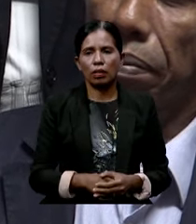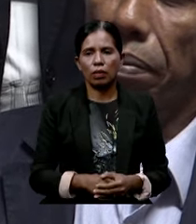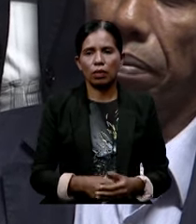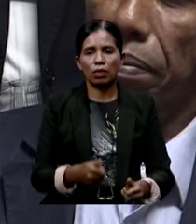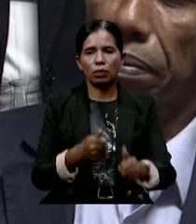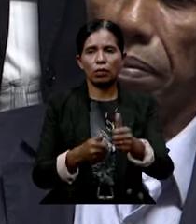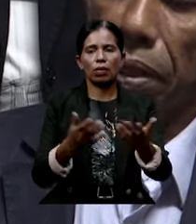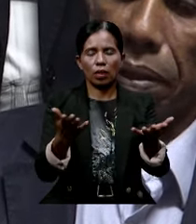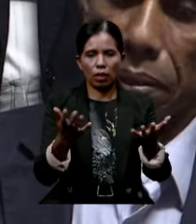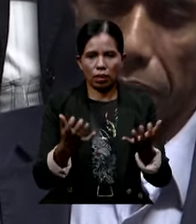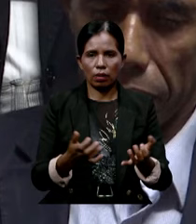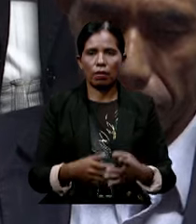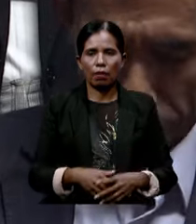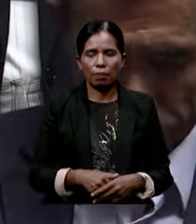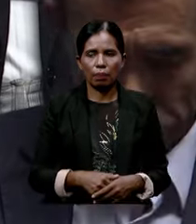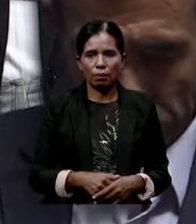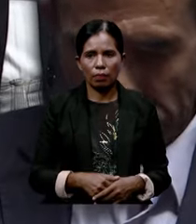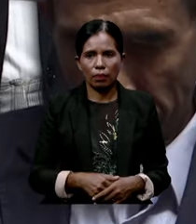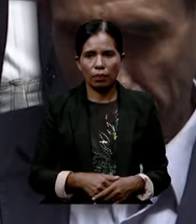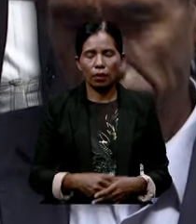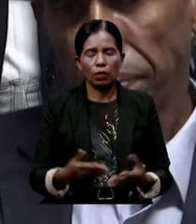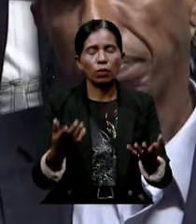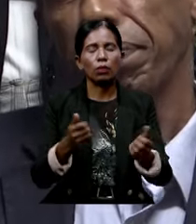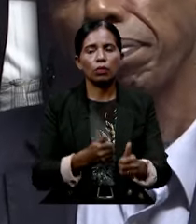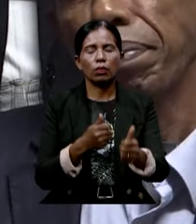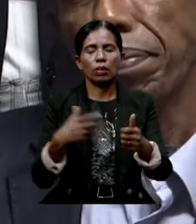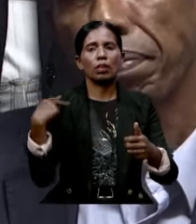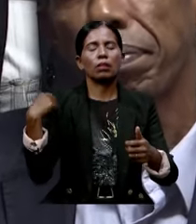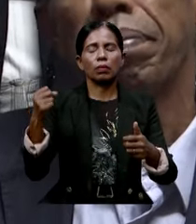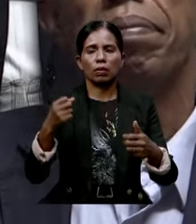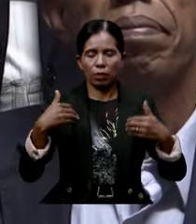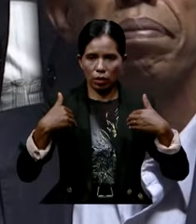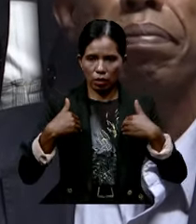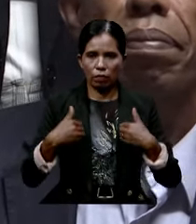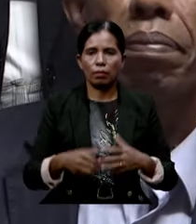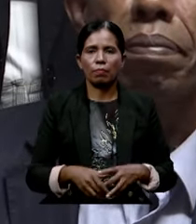tuirinya ninya kibit neba makni hetan ah